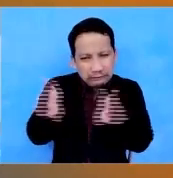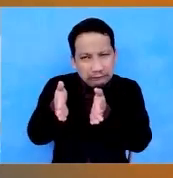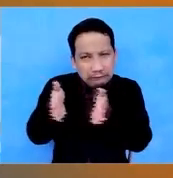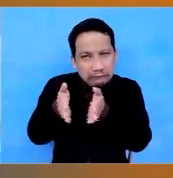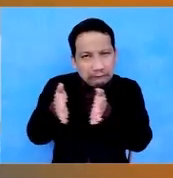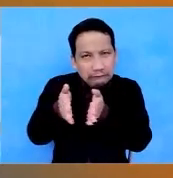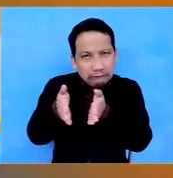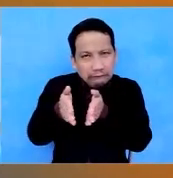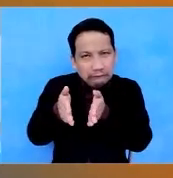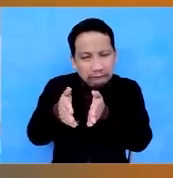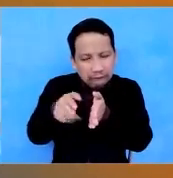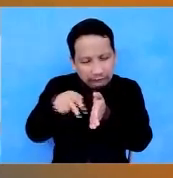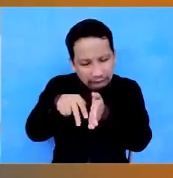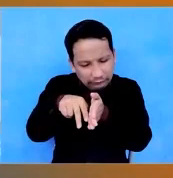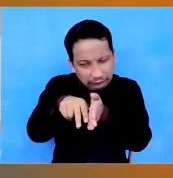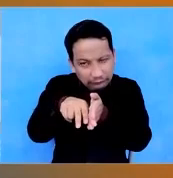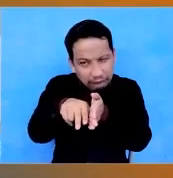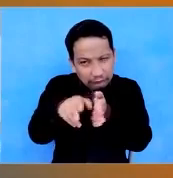rescuer.